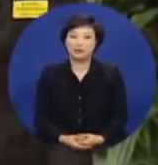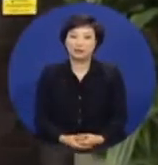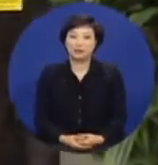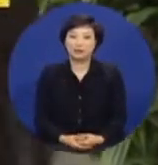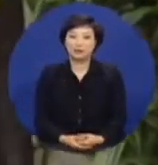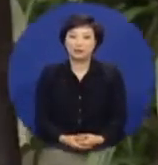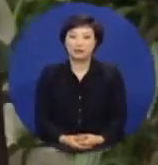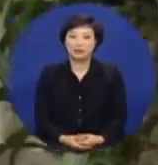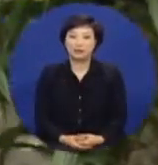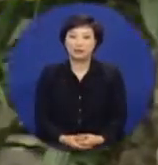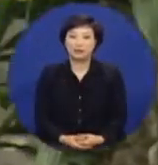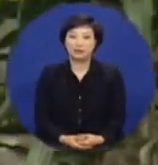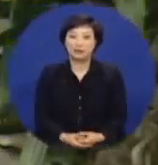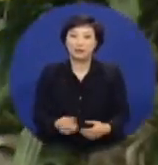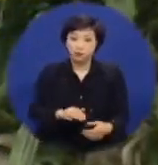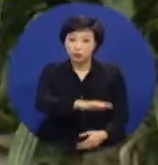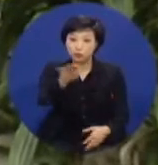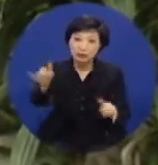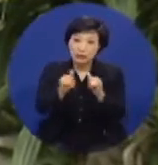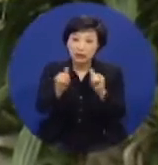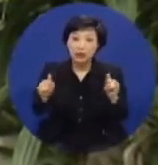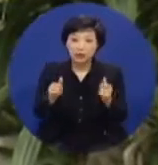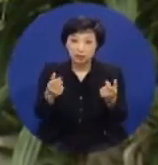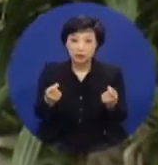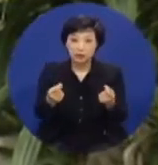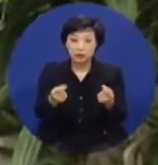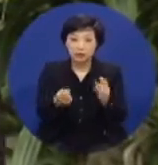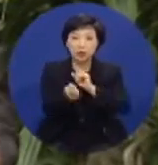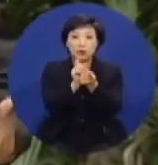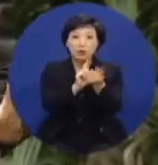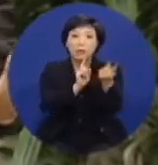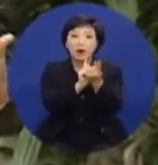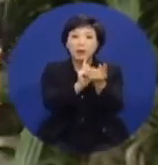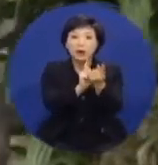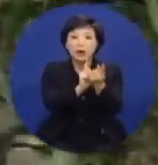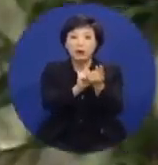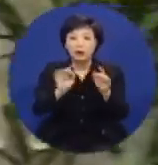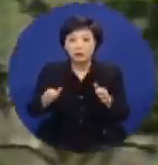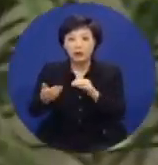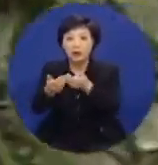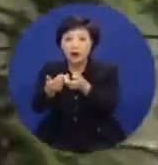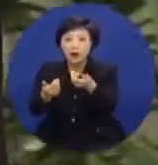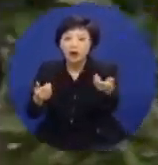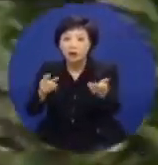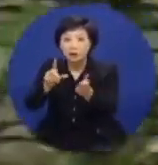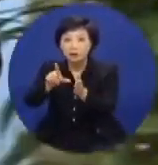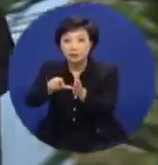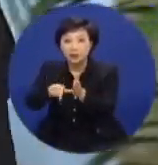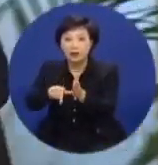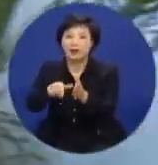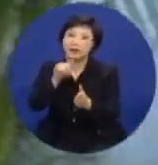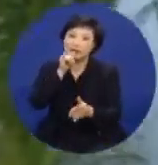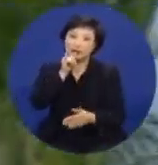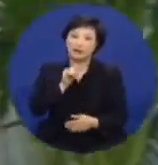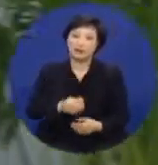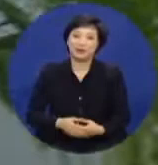그리고 인간도 서로 만난 때가 있음 은 이 주어지지 때가 있듯이